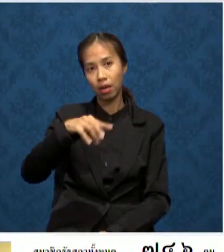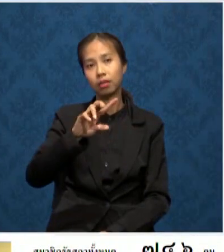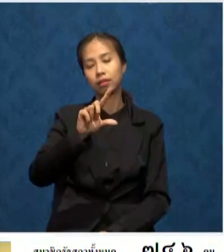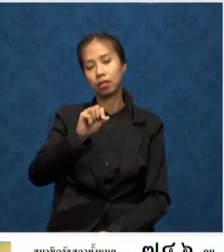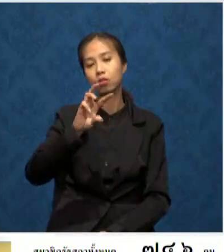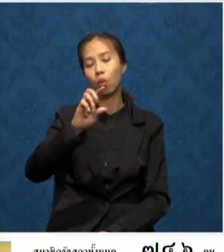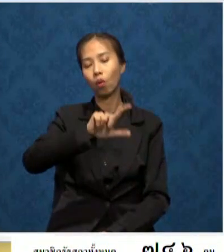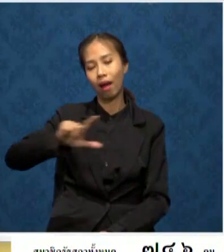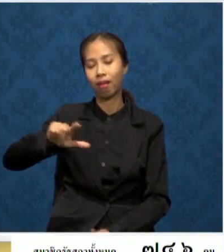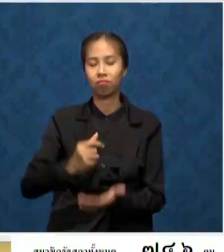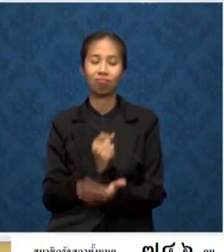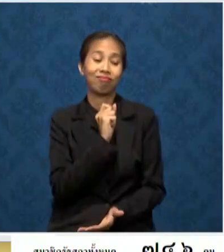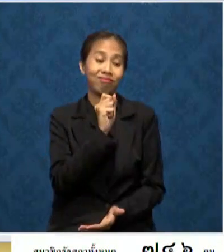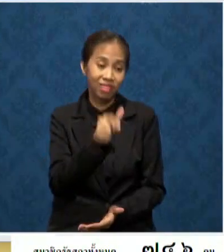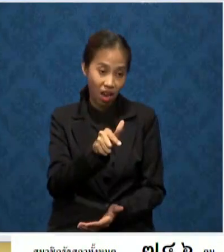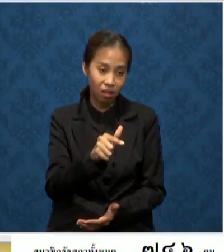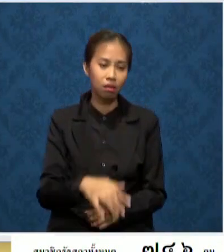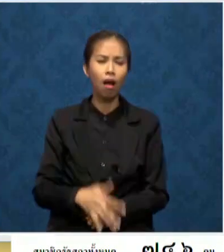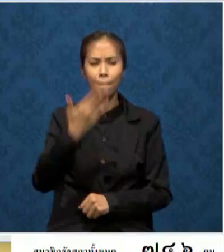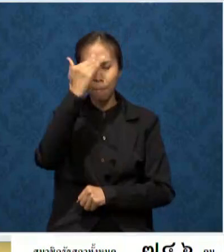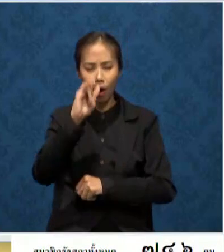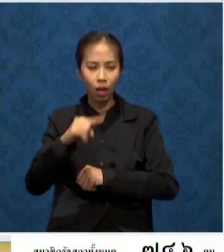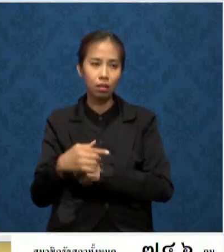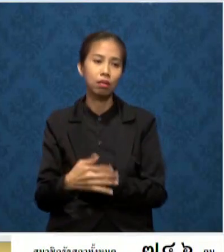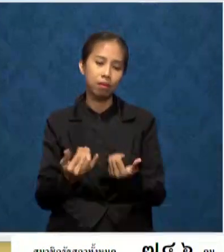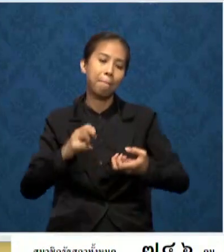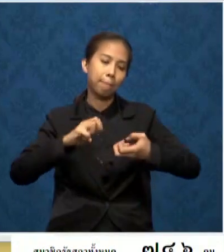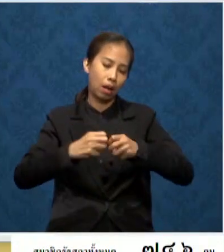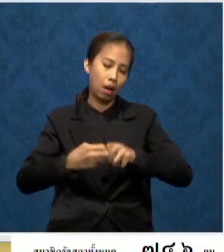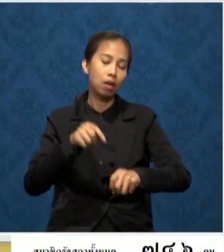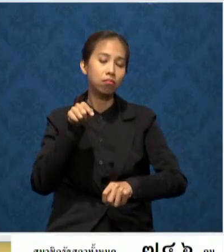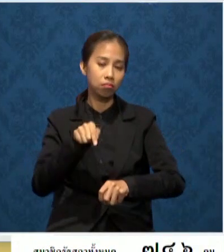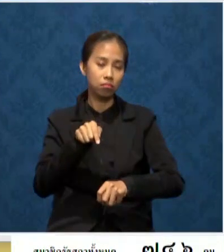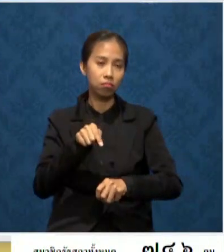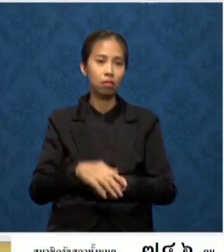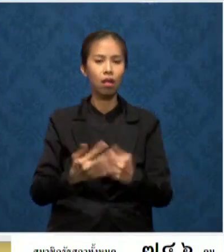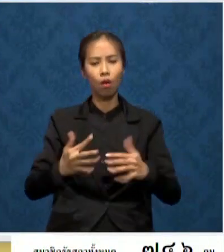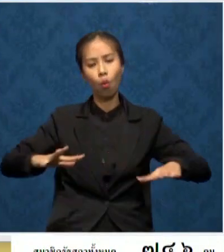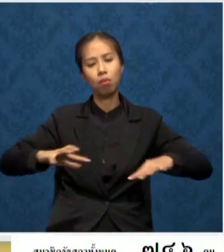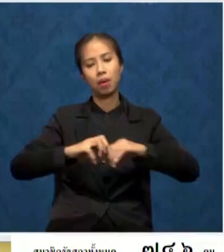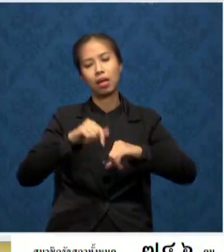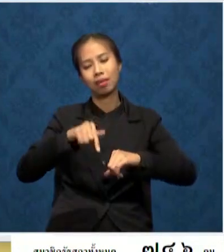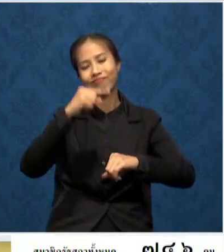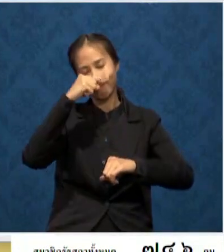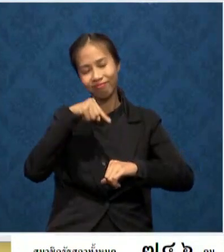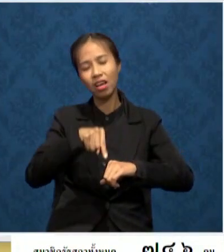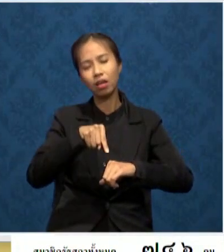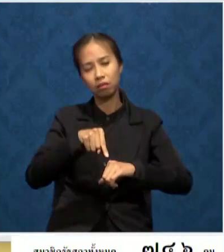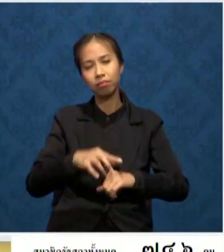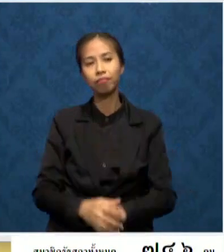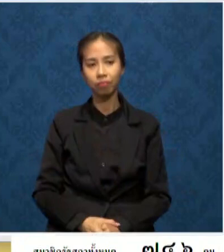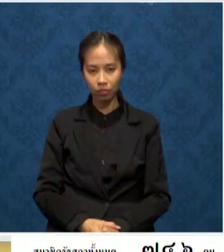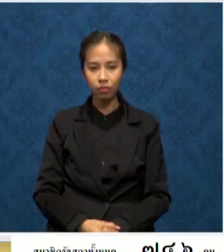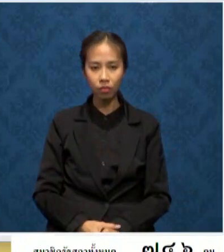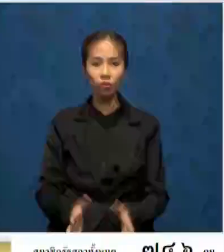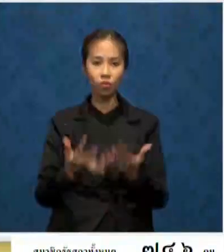27,26 ลานบาททั้หมดคืสภาพปญหาที่เกิดขึ้บนทองถนอนของประเทศไยและเป็สภาพ